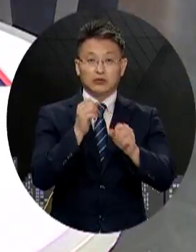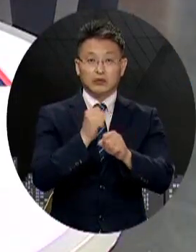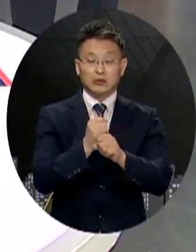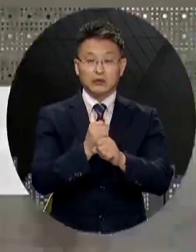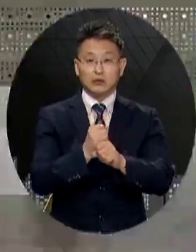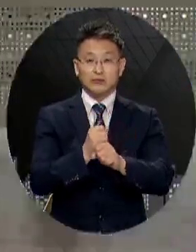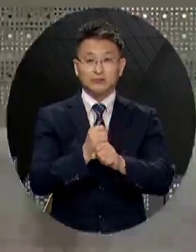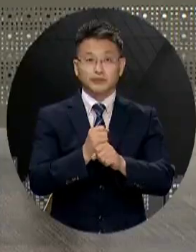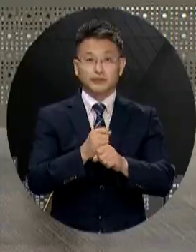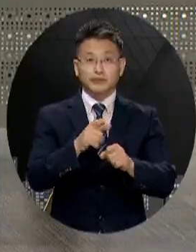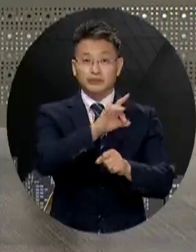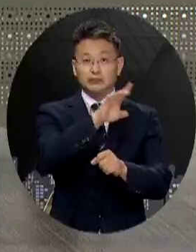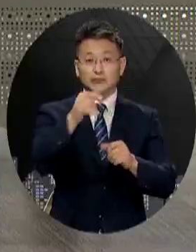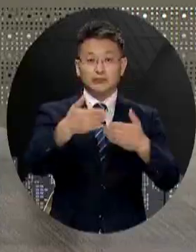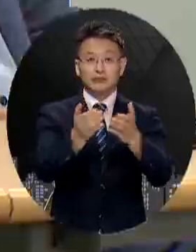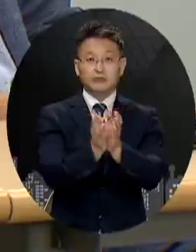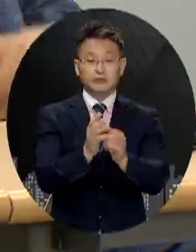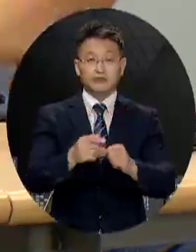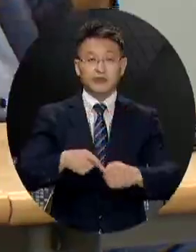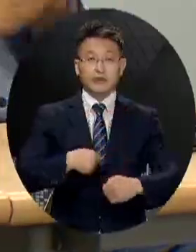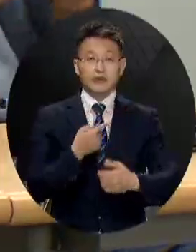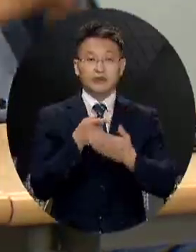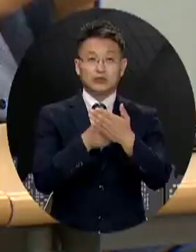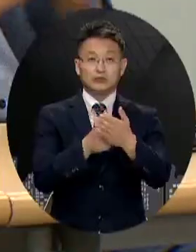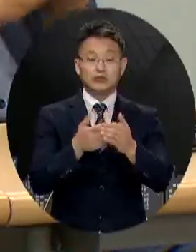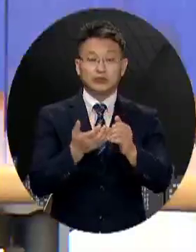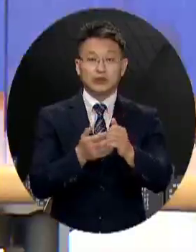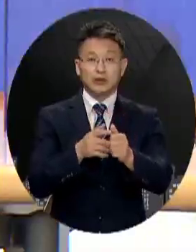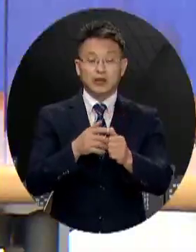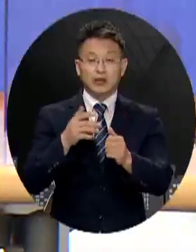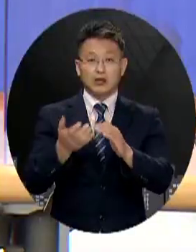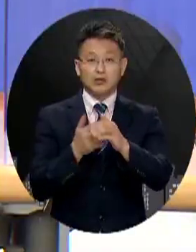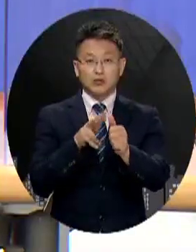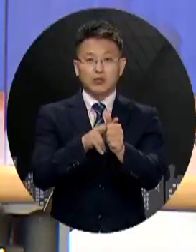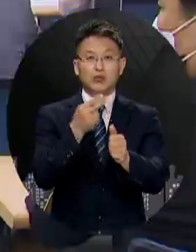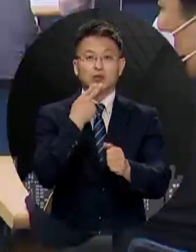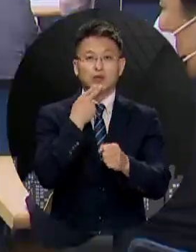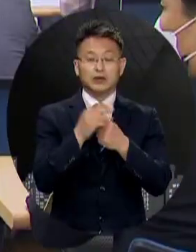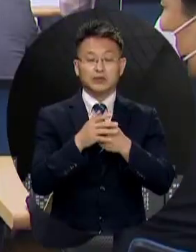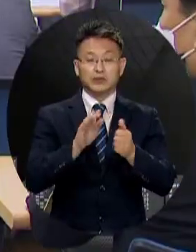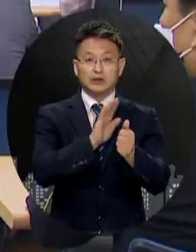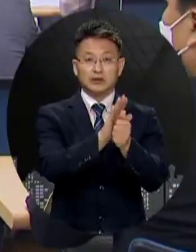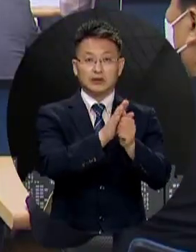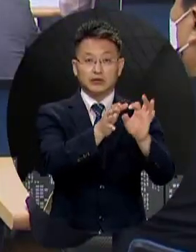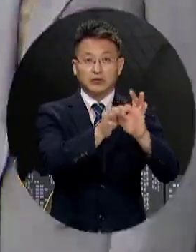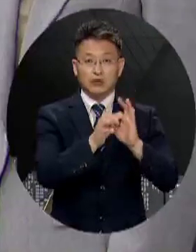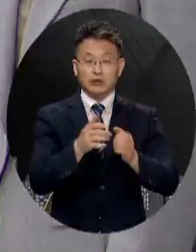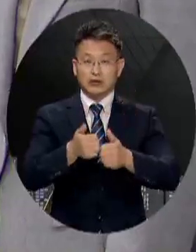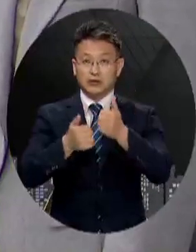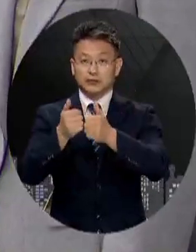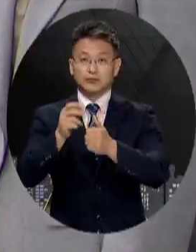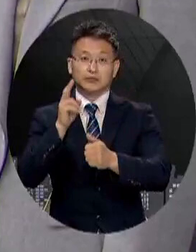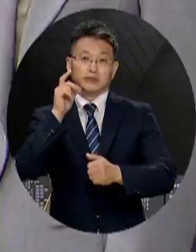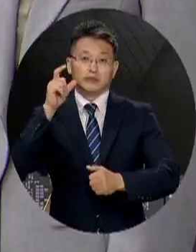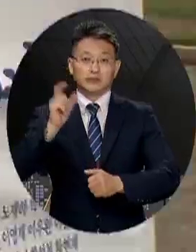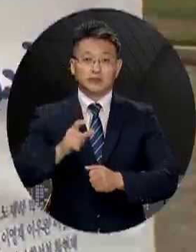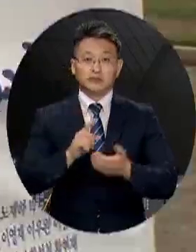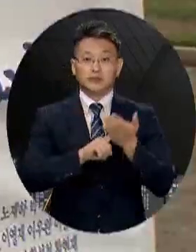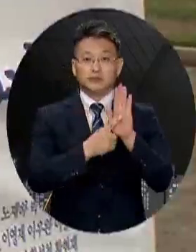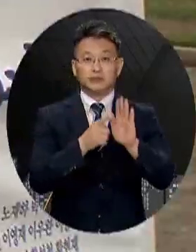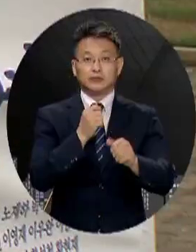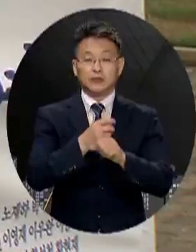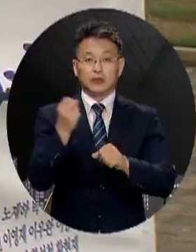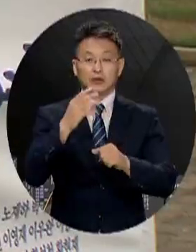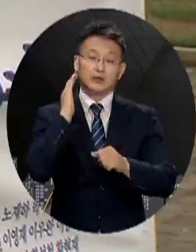겁니다. 각 정당마다 독주하는 예비 후보가 없다 보니 지지 선언을 통한 경쟁이 과열되고 있습니다.